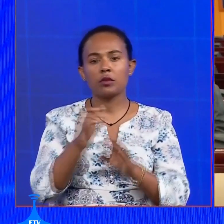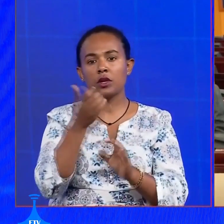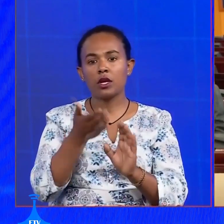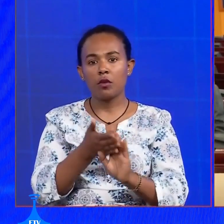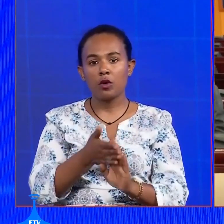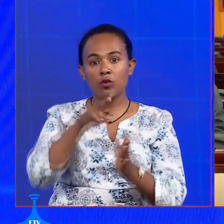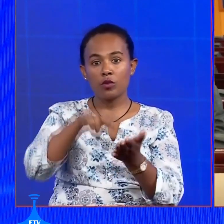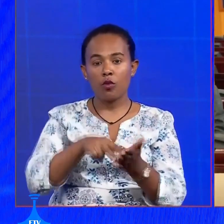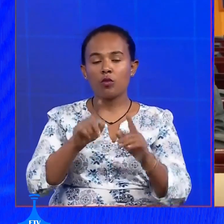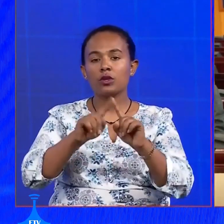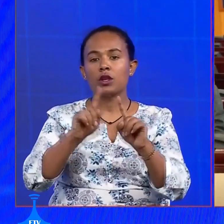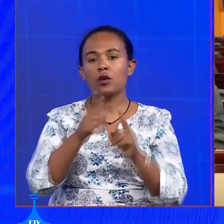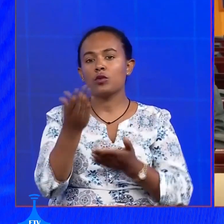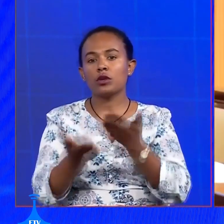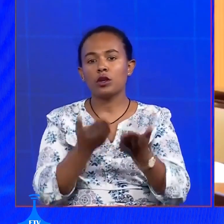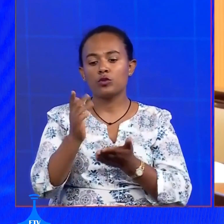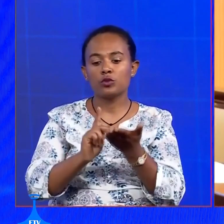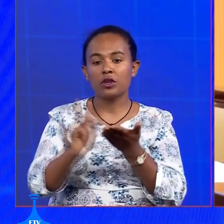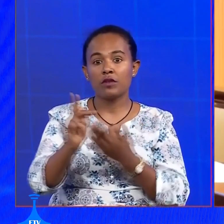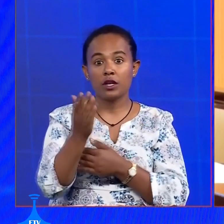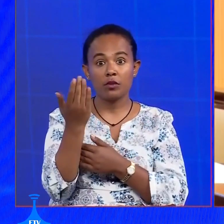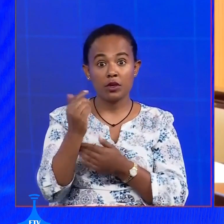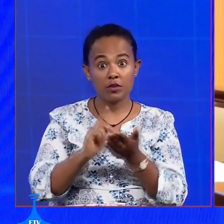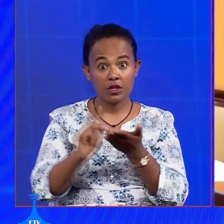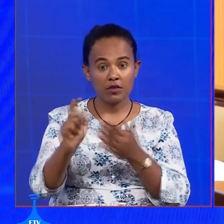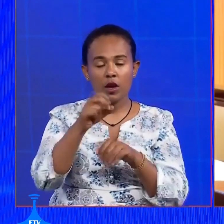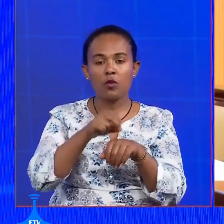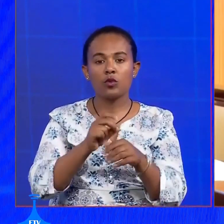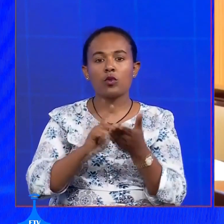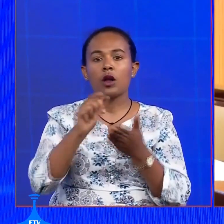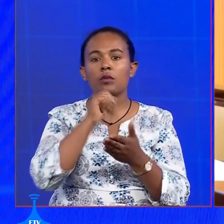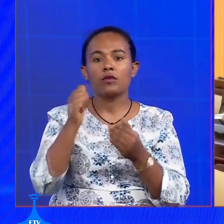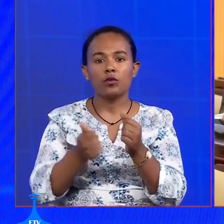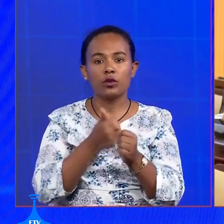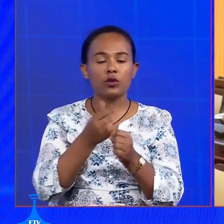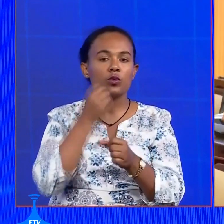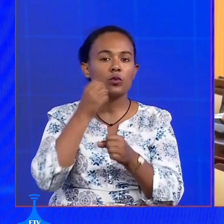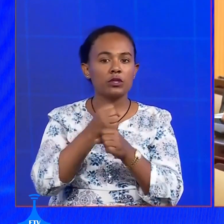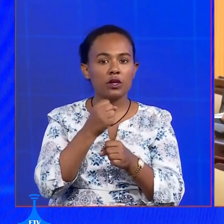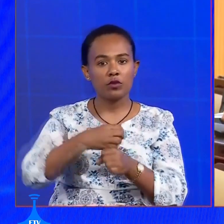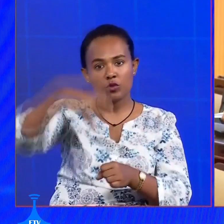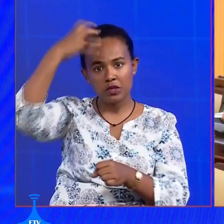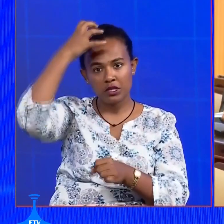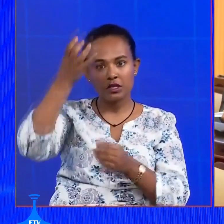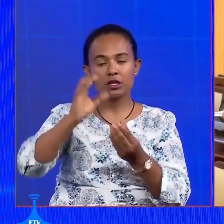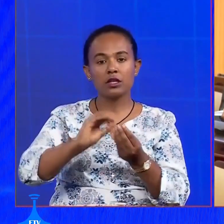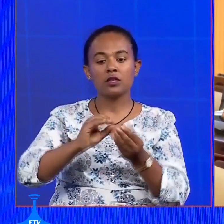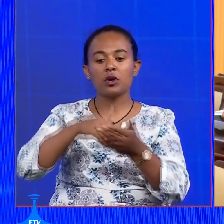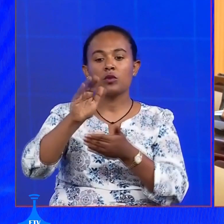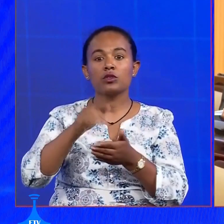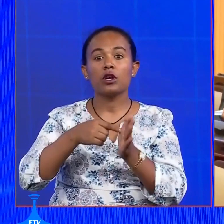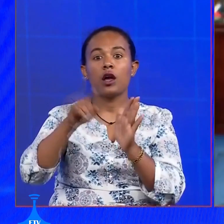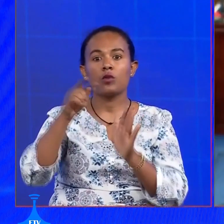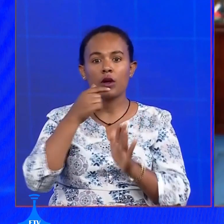ተቋሙ ለተለያዩ ግልጋሎቶች መክፈል የነበረበትን ክፍያ በወቅቱ አለመክፈሉን ተከትሎ መስሪያ ቤቱ መንግስትን ለተጨማሪ ወጪ ዳርጓል ያለው